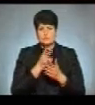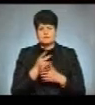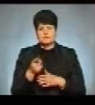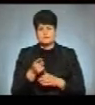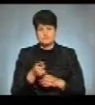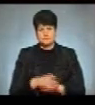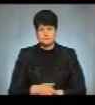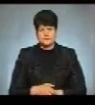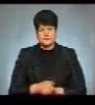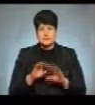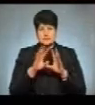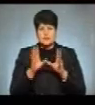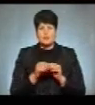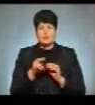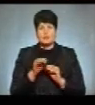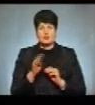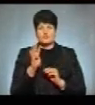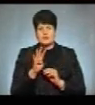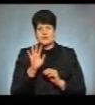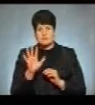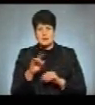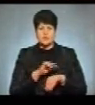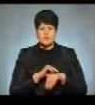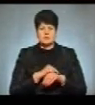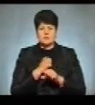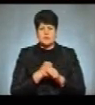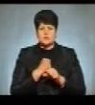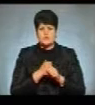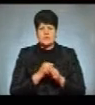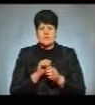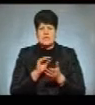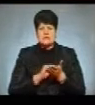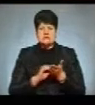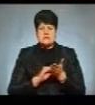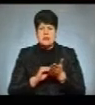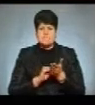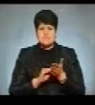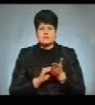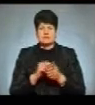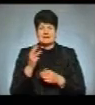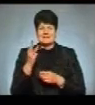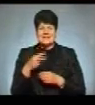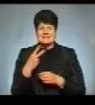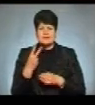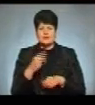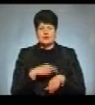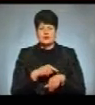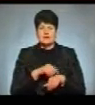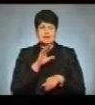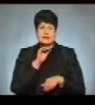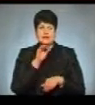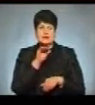Тернополі. Загалом по 4-5 годин підряд ми працювали над записом. 32 години начитування та